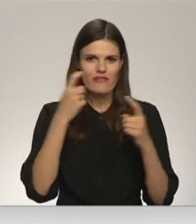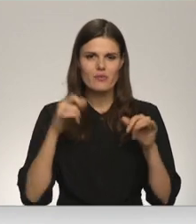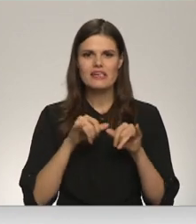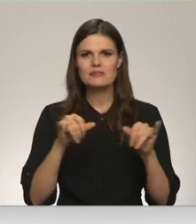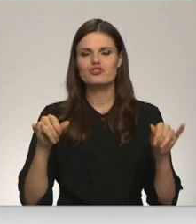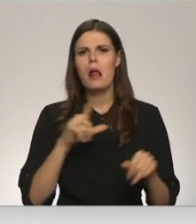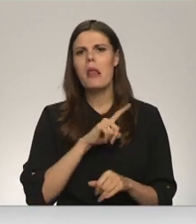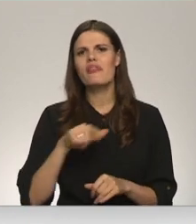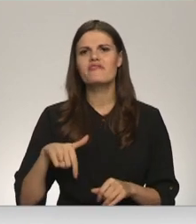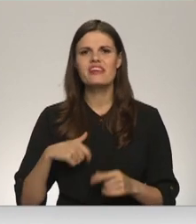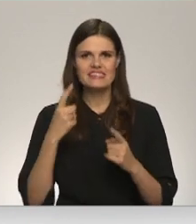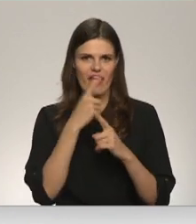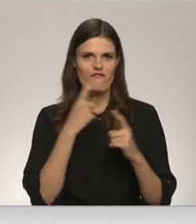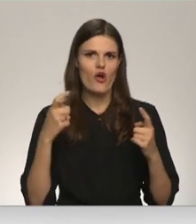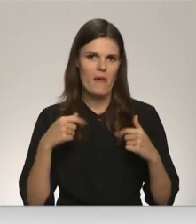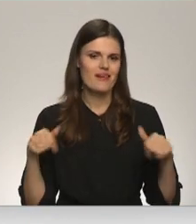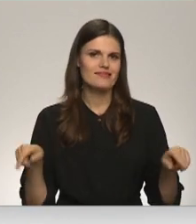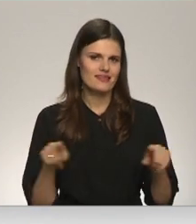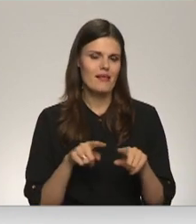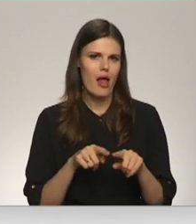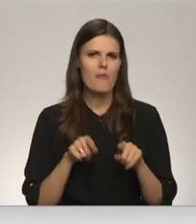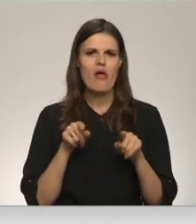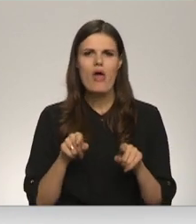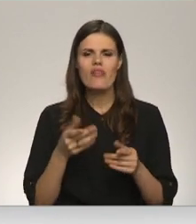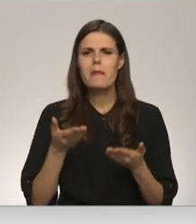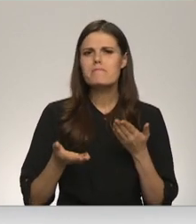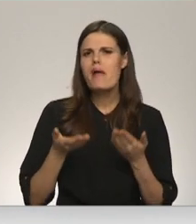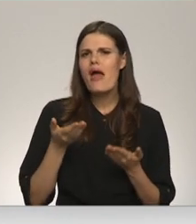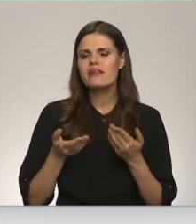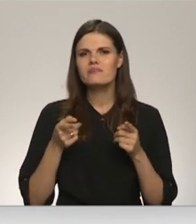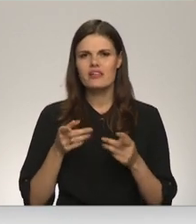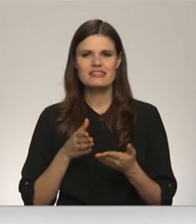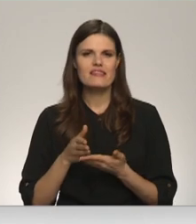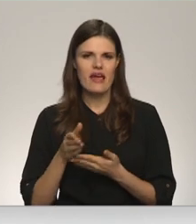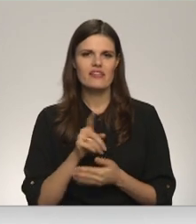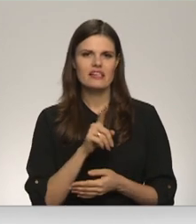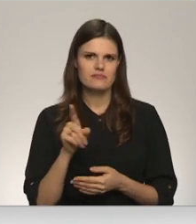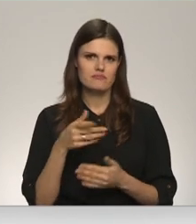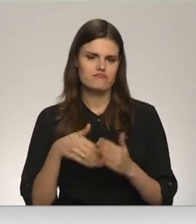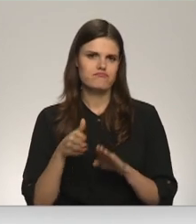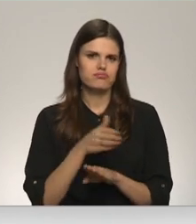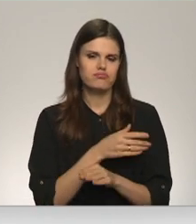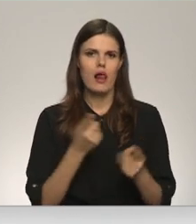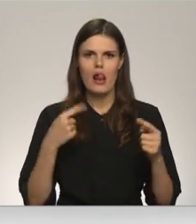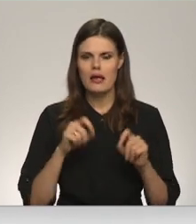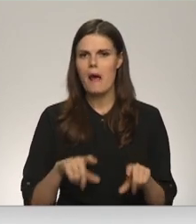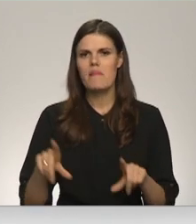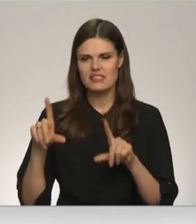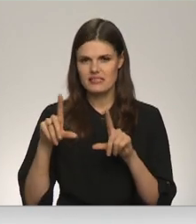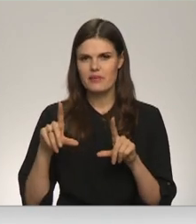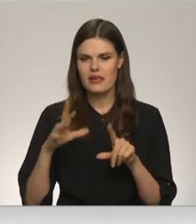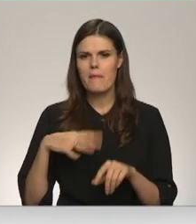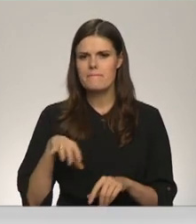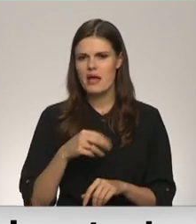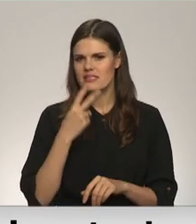telpā. Tādi mēģinājumi un tādas tendences ir beidzamā laikā pastiprinājušās.